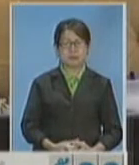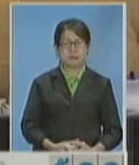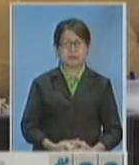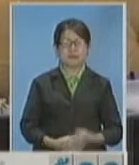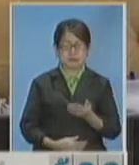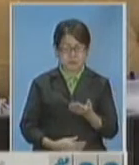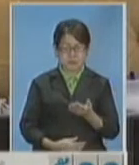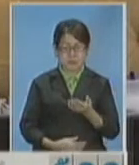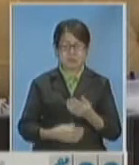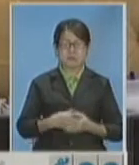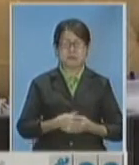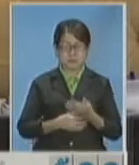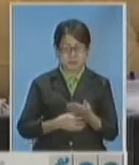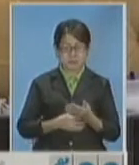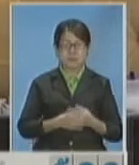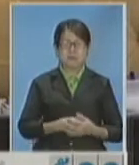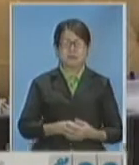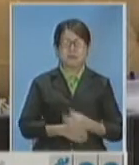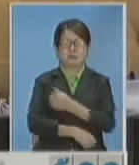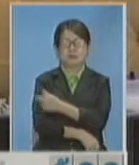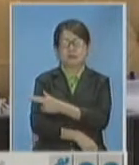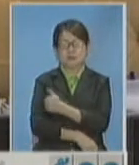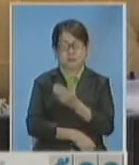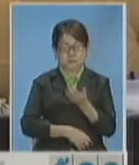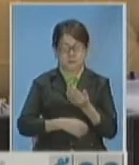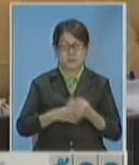อ้าวเชิญคุณหมอเชิญนะ